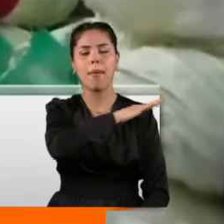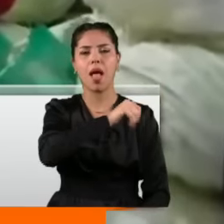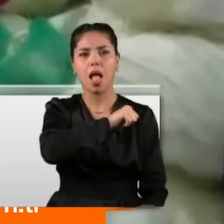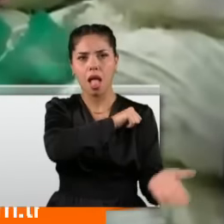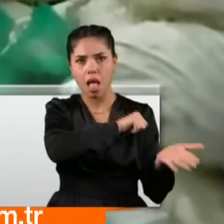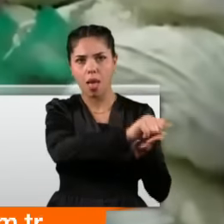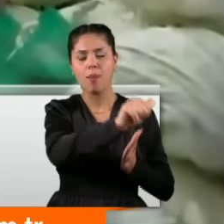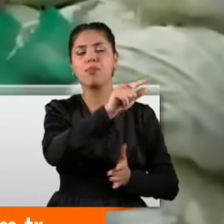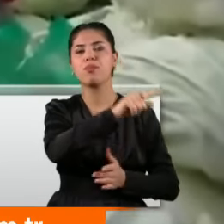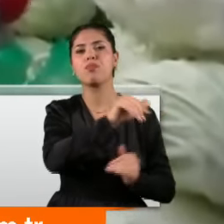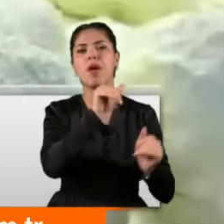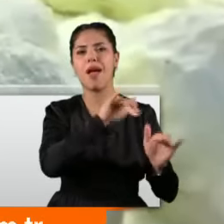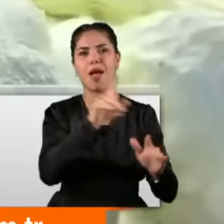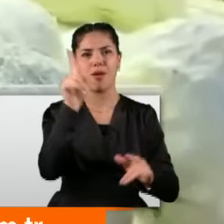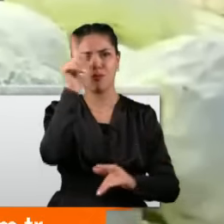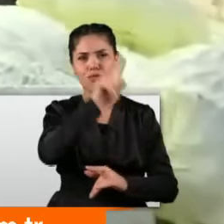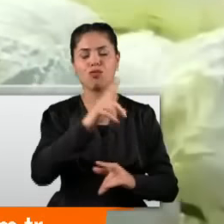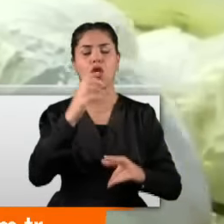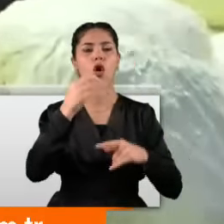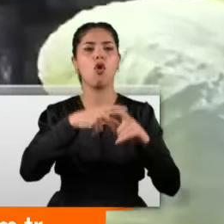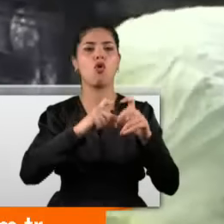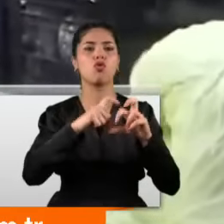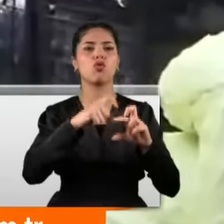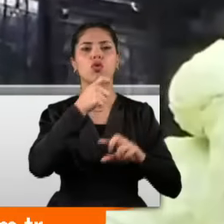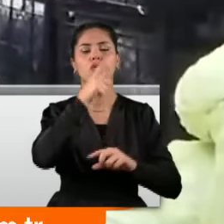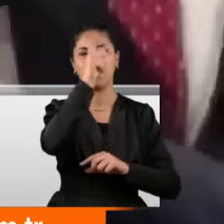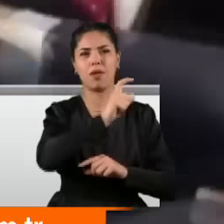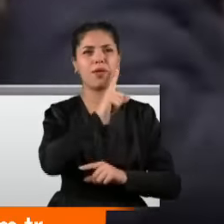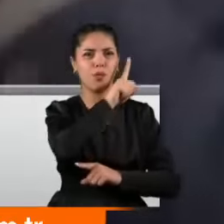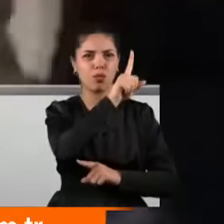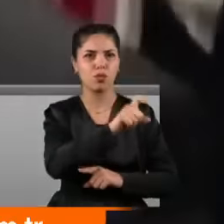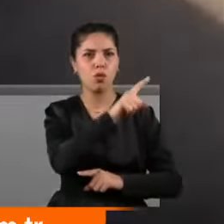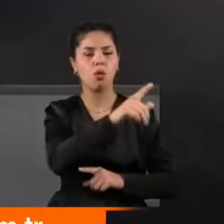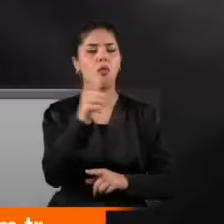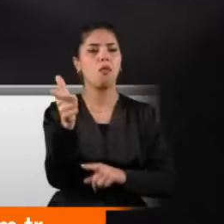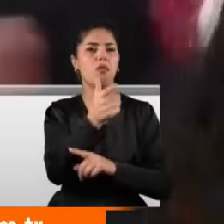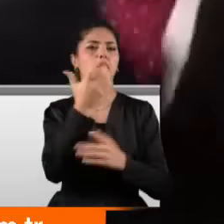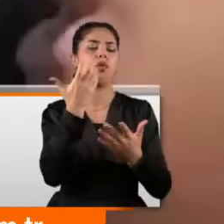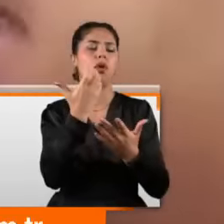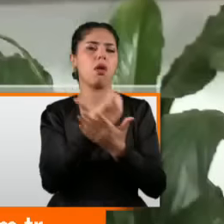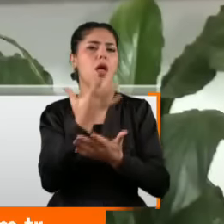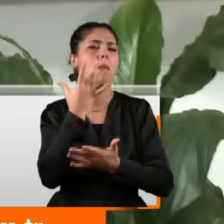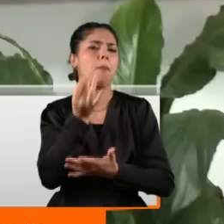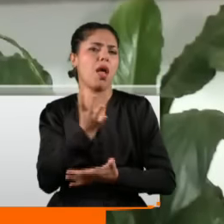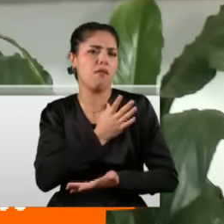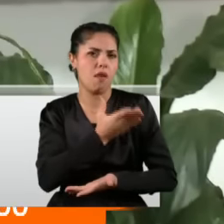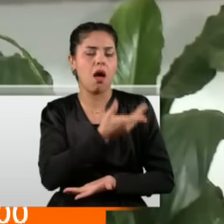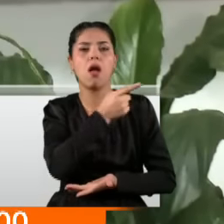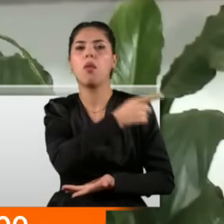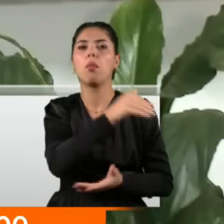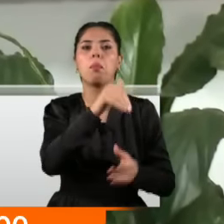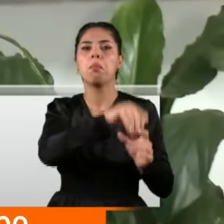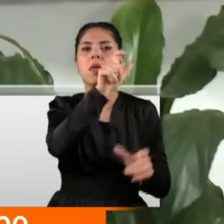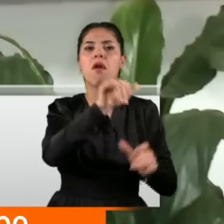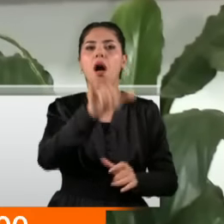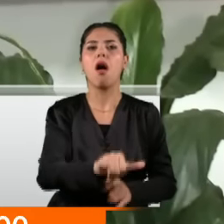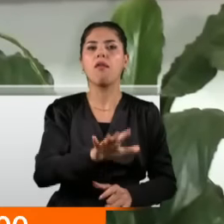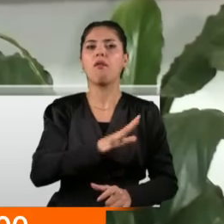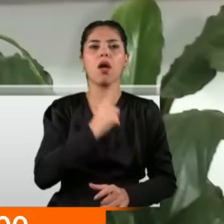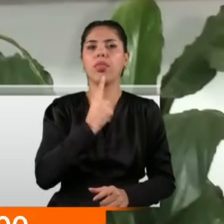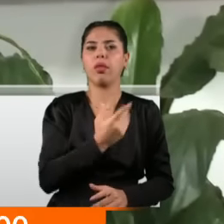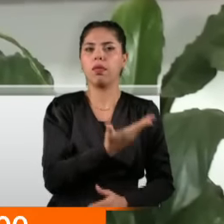provokasyonu Özgür Özel'e soruldu. Görüntülerde her şey açıkça belli olmasına rağmen vekilleri haklı buldu. Ne bir müdahale,